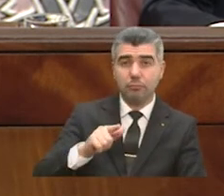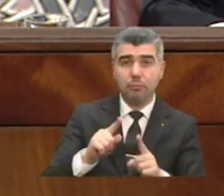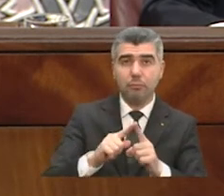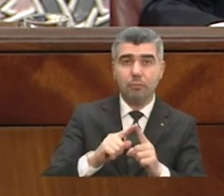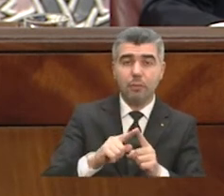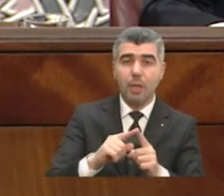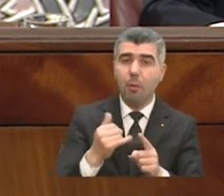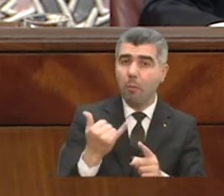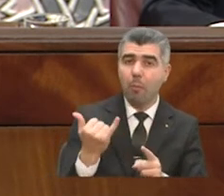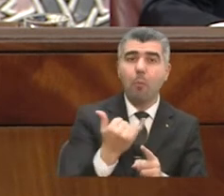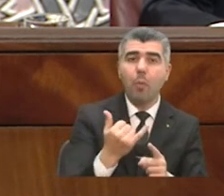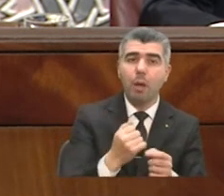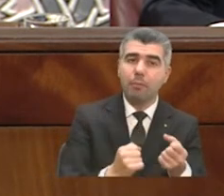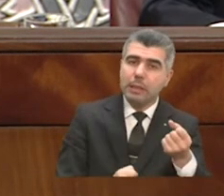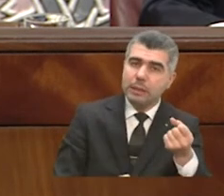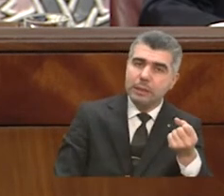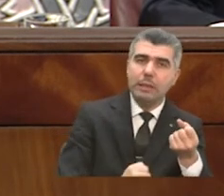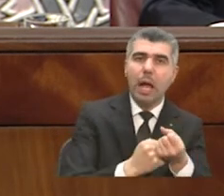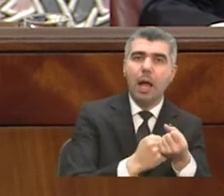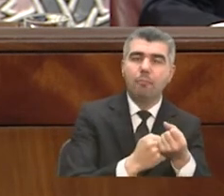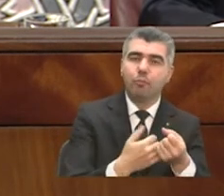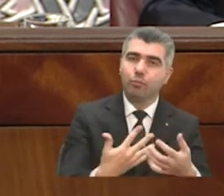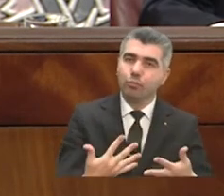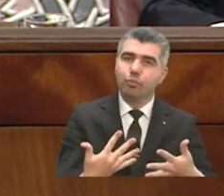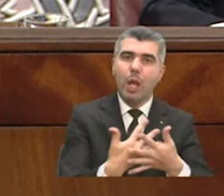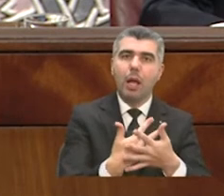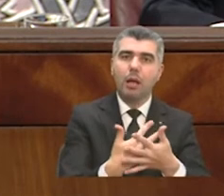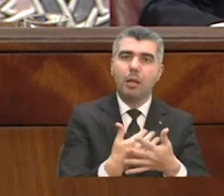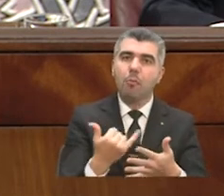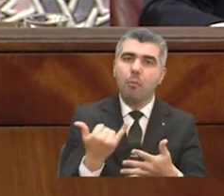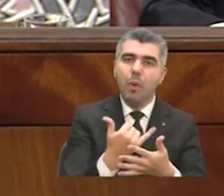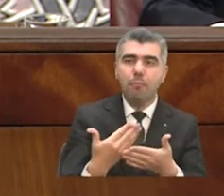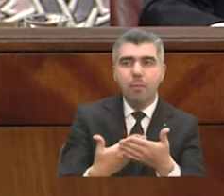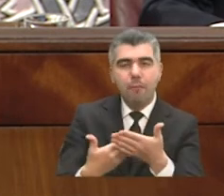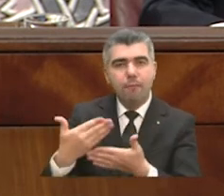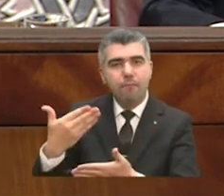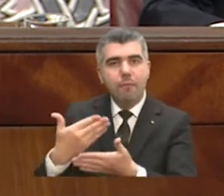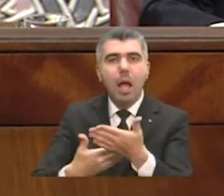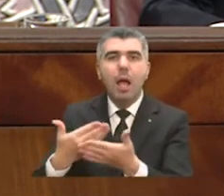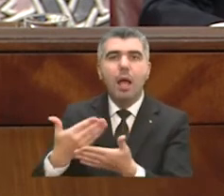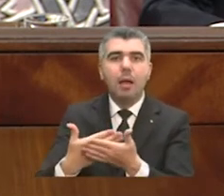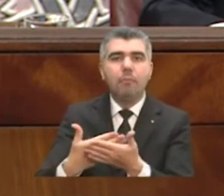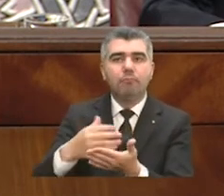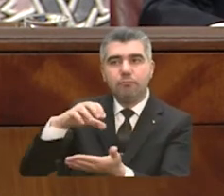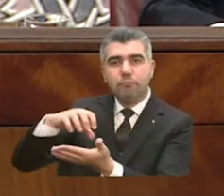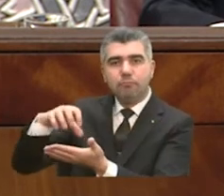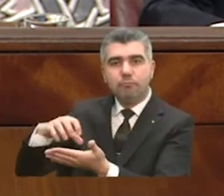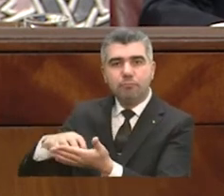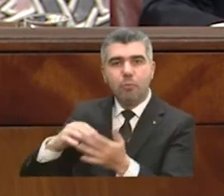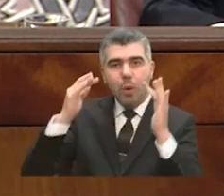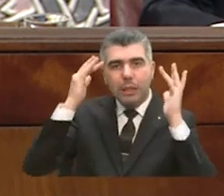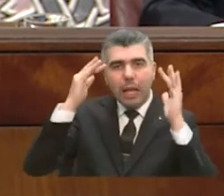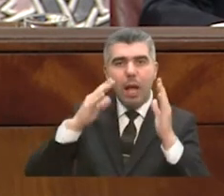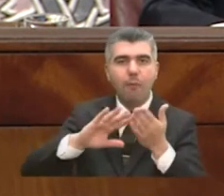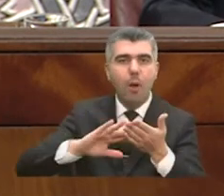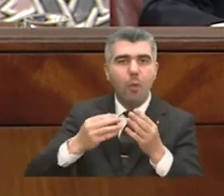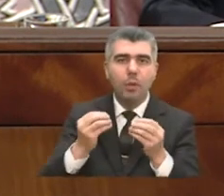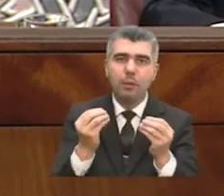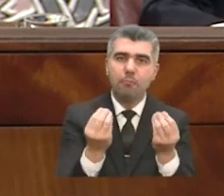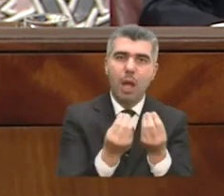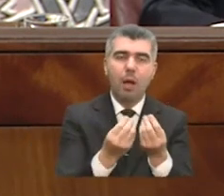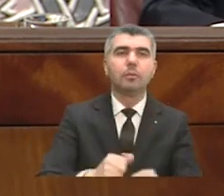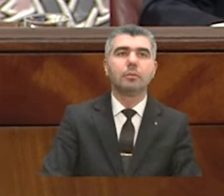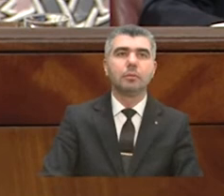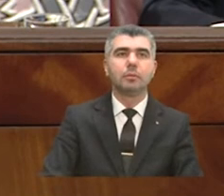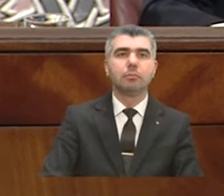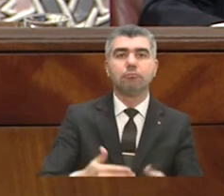qui est considéré comme un pilier de stabilité, de bon voisinage et